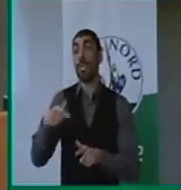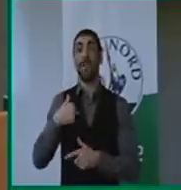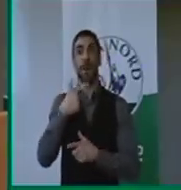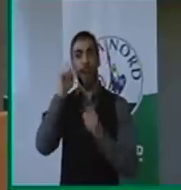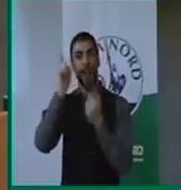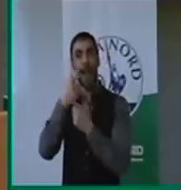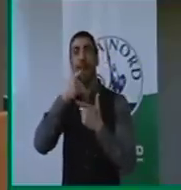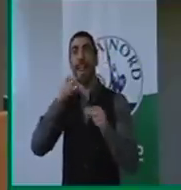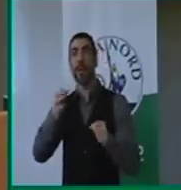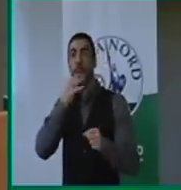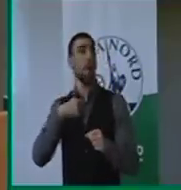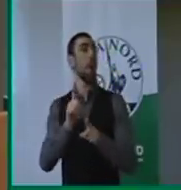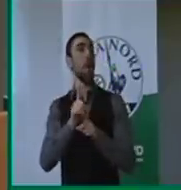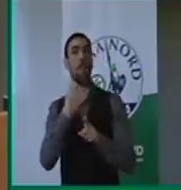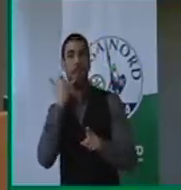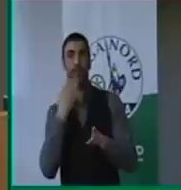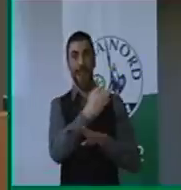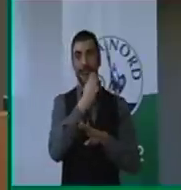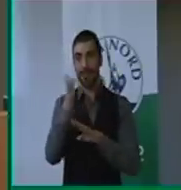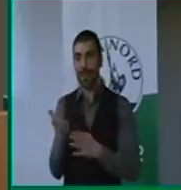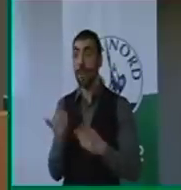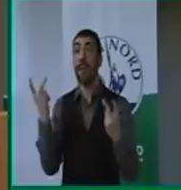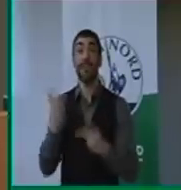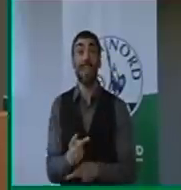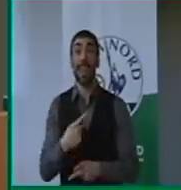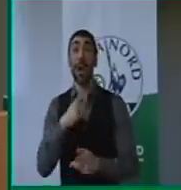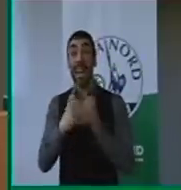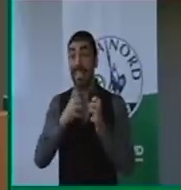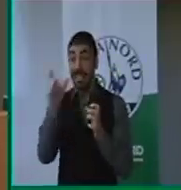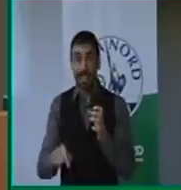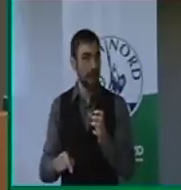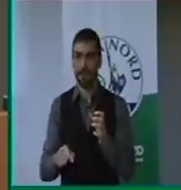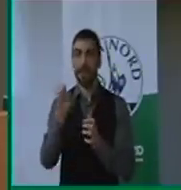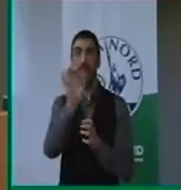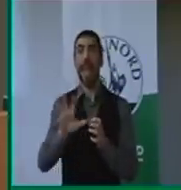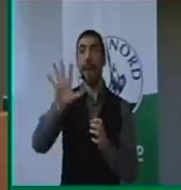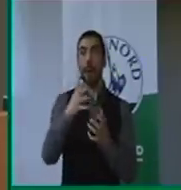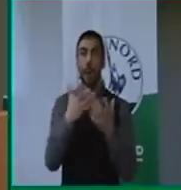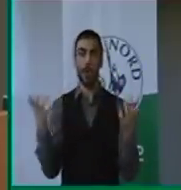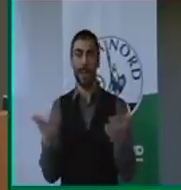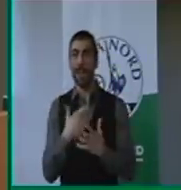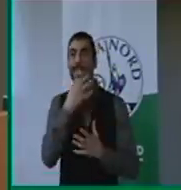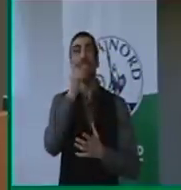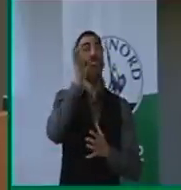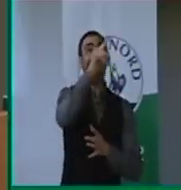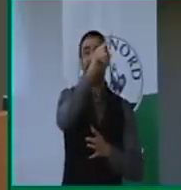lingua e dovrei avere anche un canale preferenziale Peccato però che la crisi non è solo in Italia la crisi Europea quindi evidentemente gli inglesi prima assumeranno un